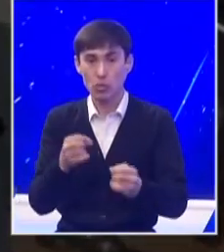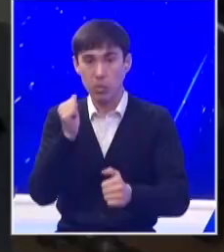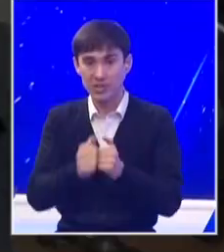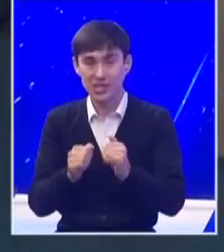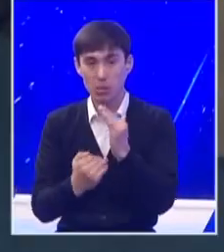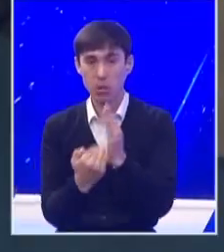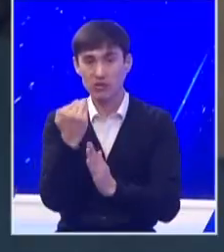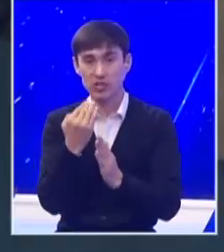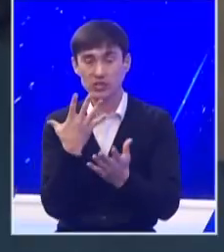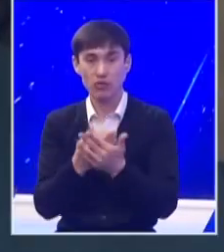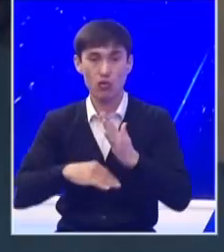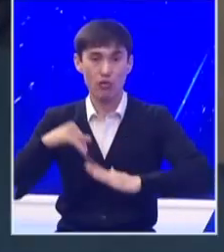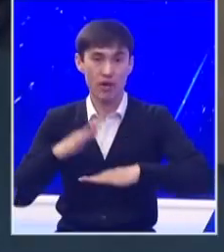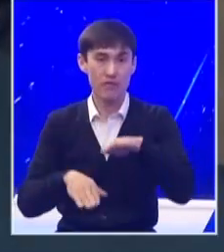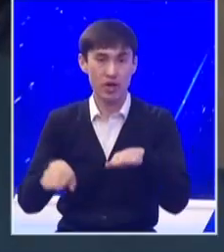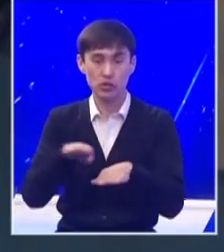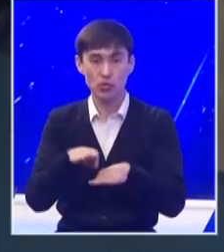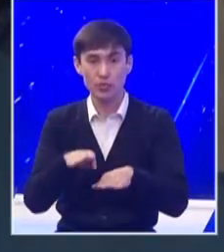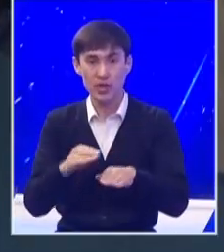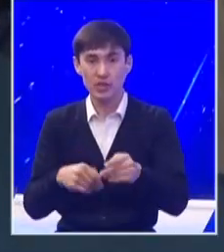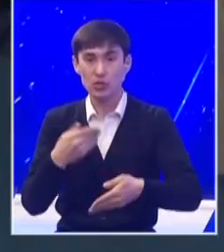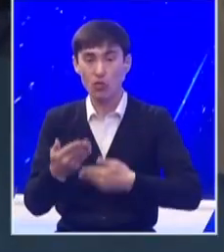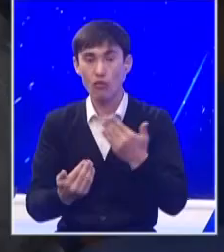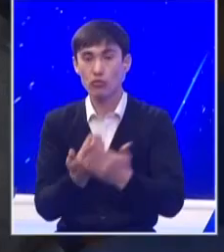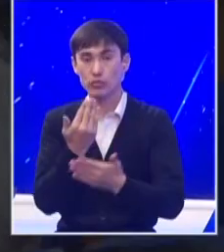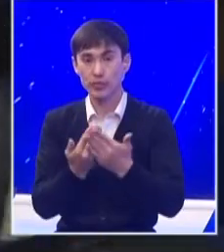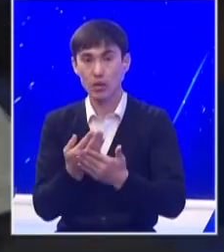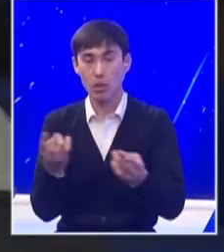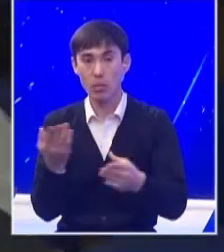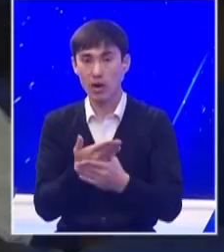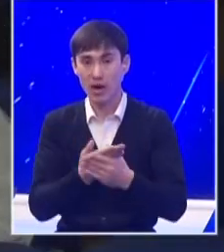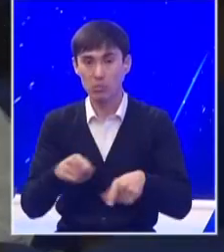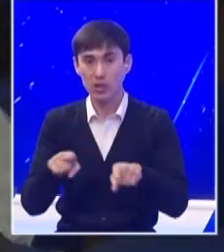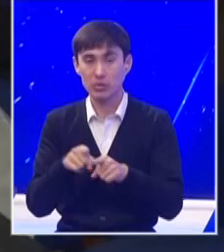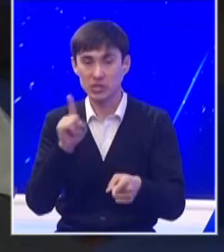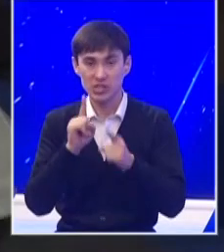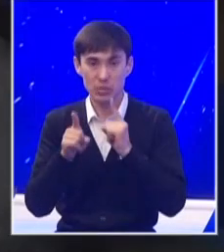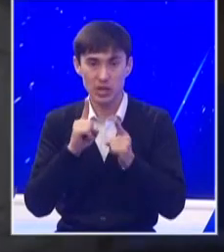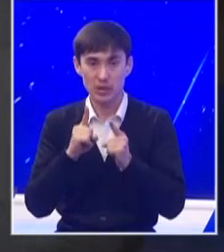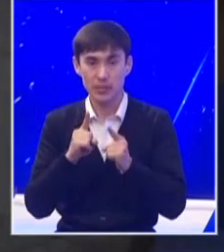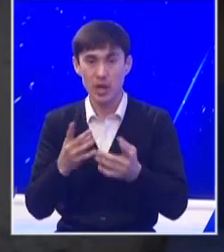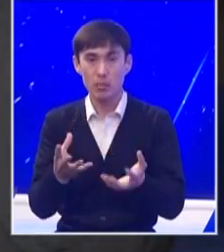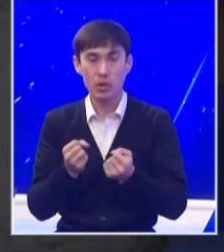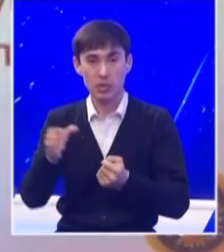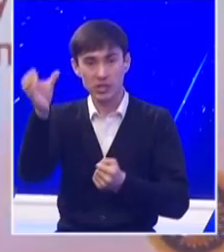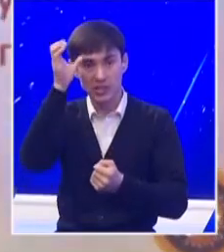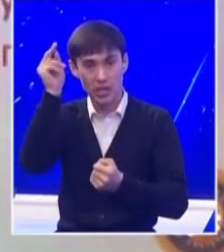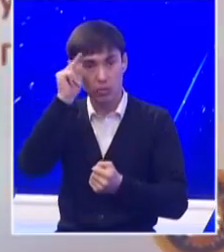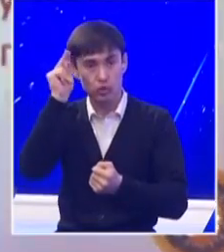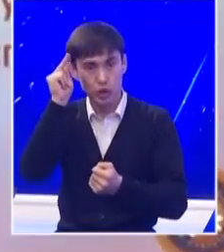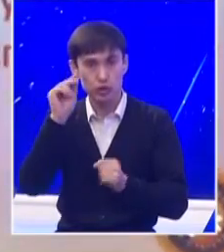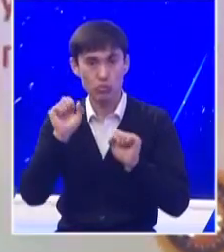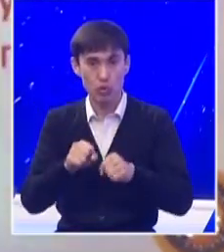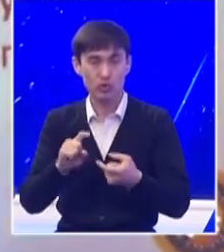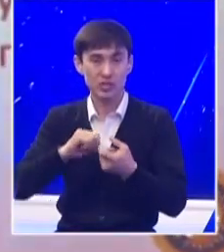постоянно повышать свою квалификацию. Идти в ногу со временем как раз и помогают подобные семинары. Приобретенные знания обучающиеся